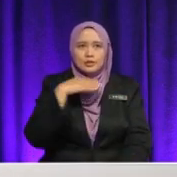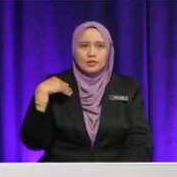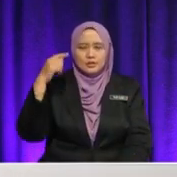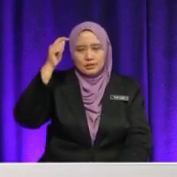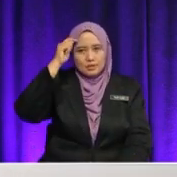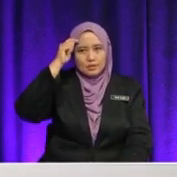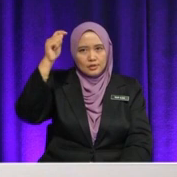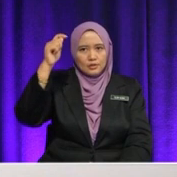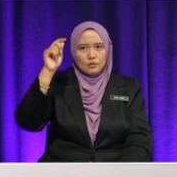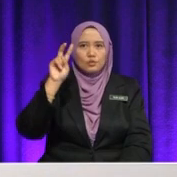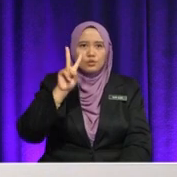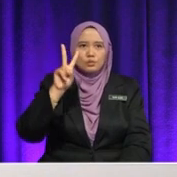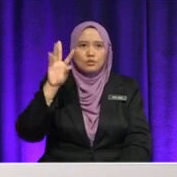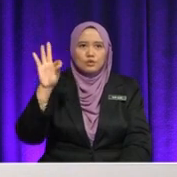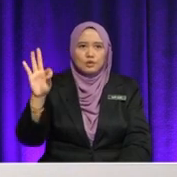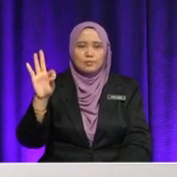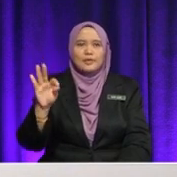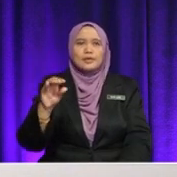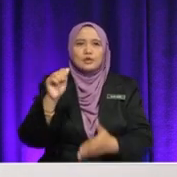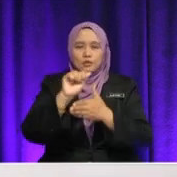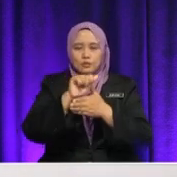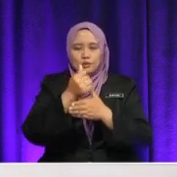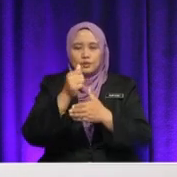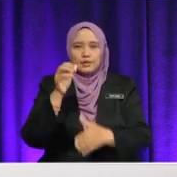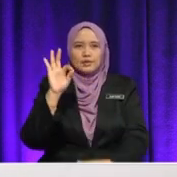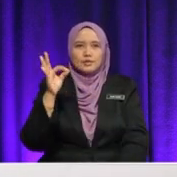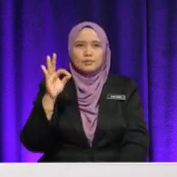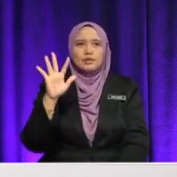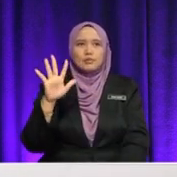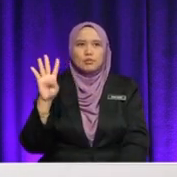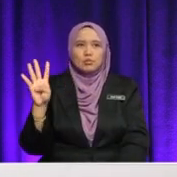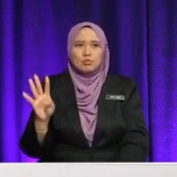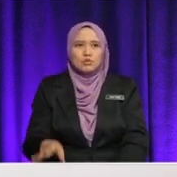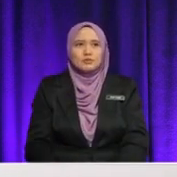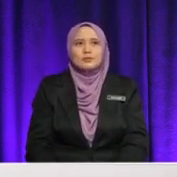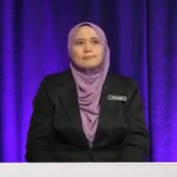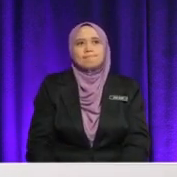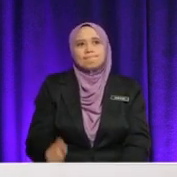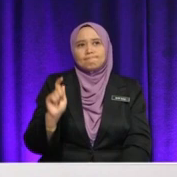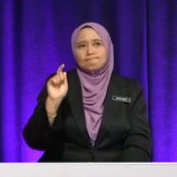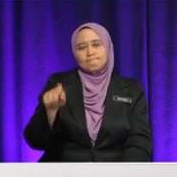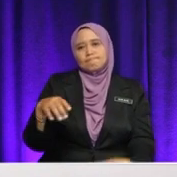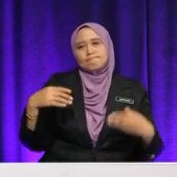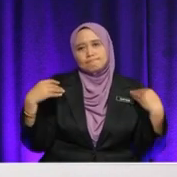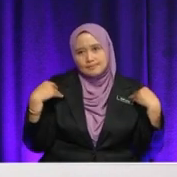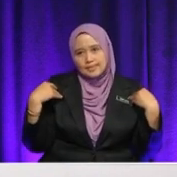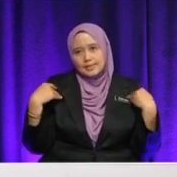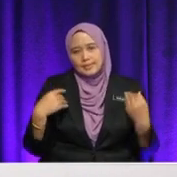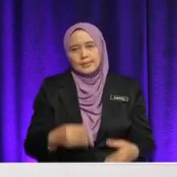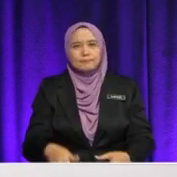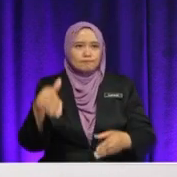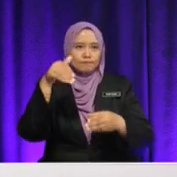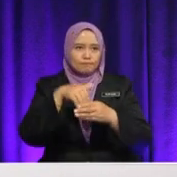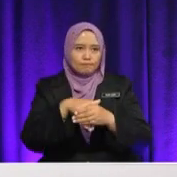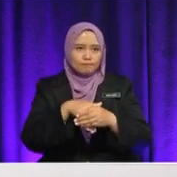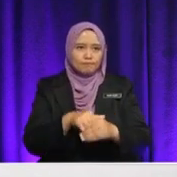dihadapi harrrayuuu yang boleh boleh dijalankan jika pemutih ada pemudik Hai Oke jadi tambahan dengan langkah